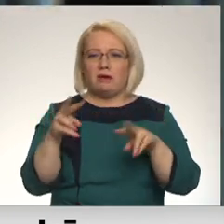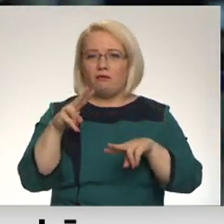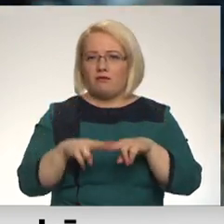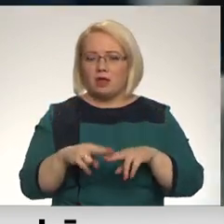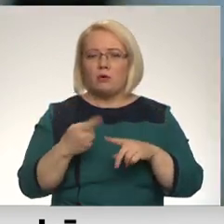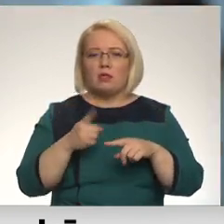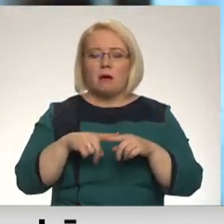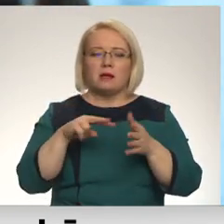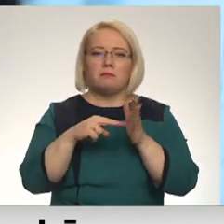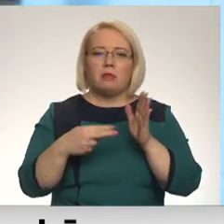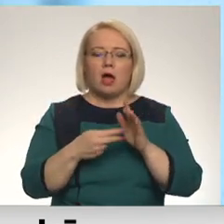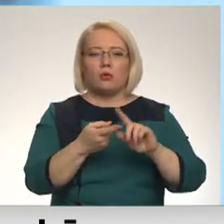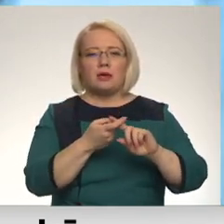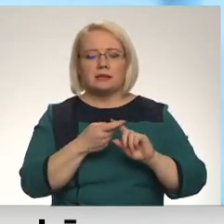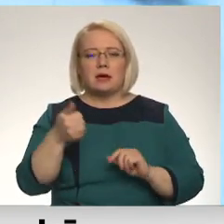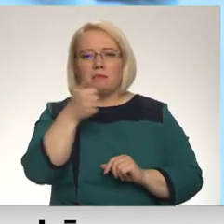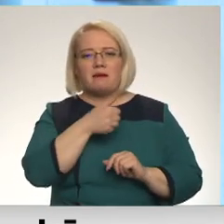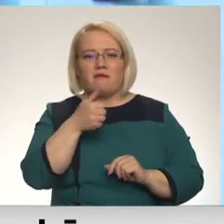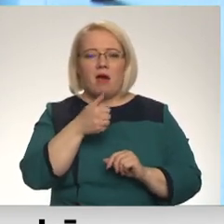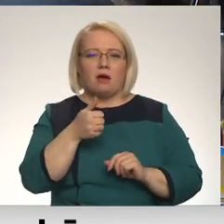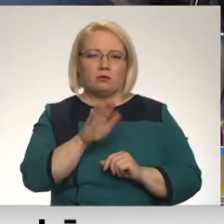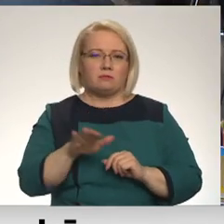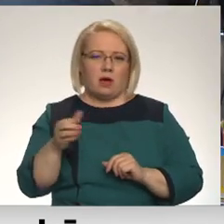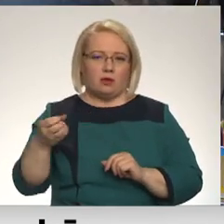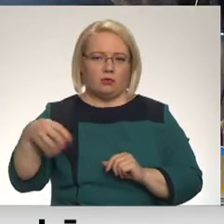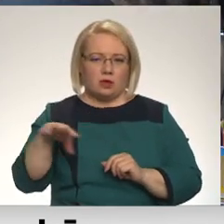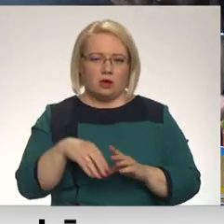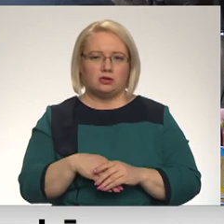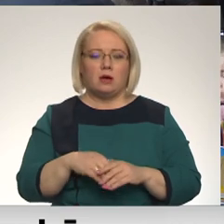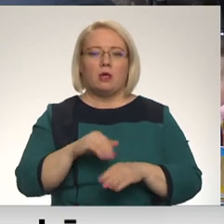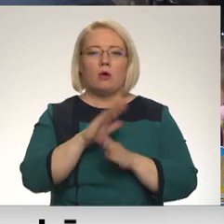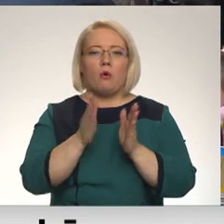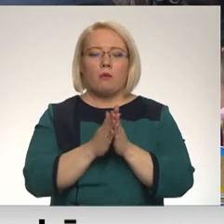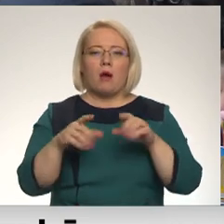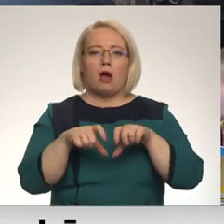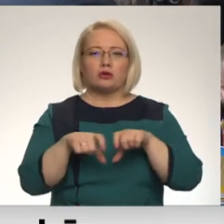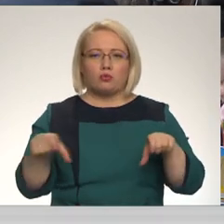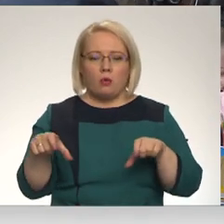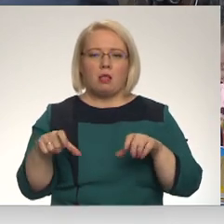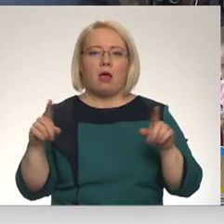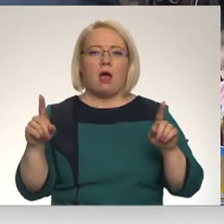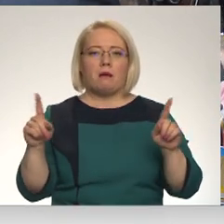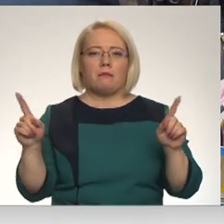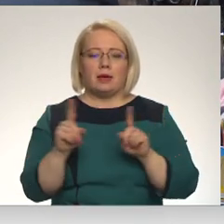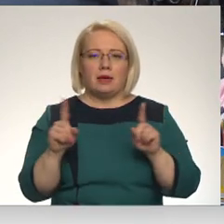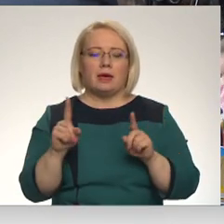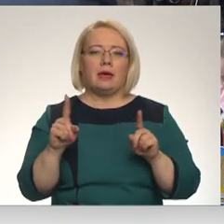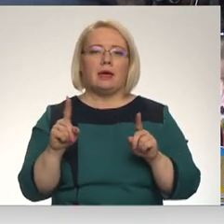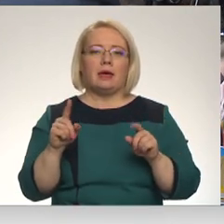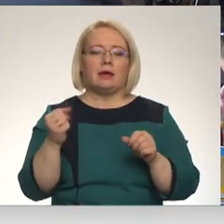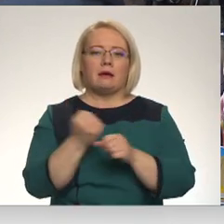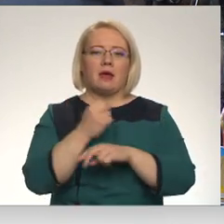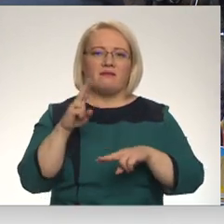Tāpēc plāno iesaistīt arī privāto sektoru. Bet ar skolām kopumā šķiet, ka ir gan vietas,